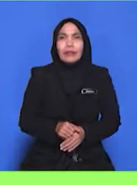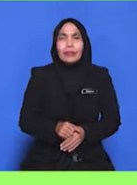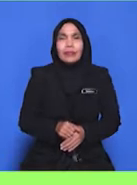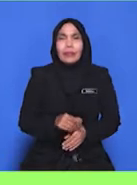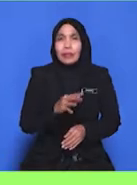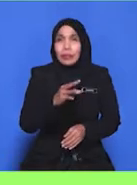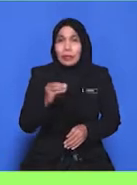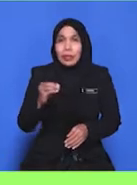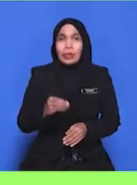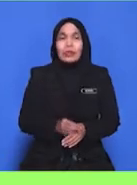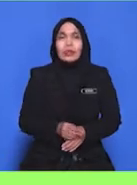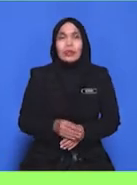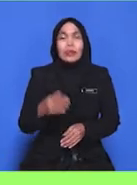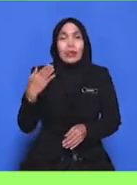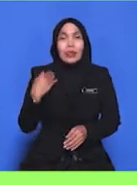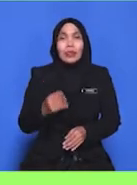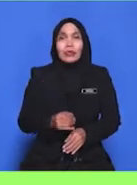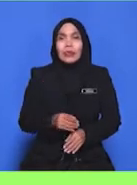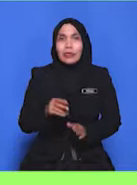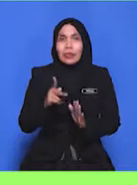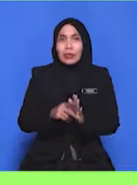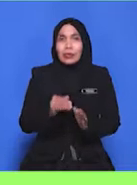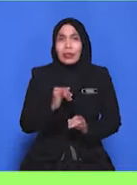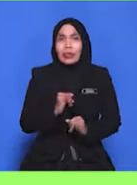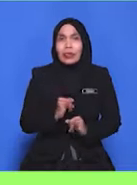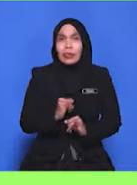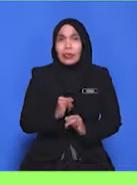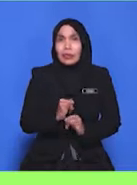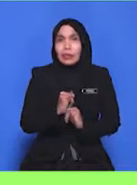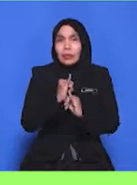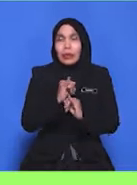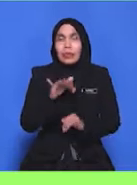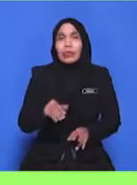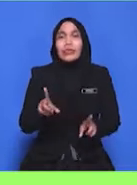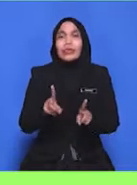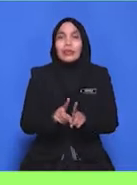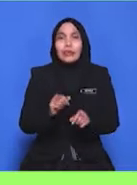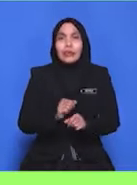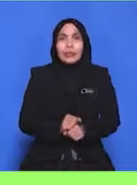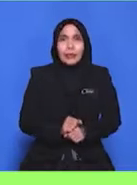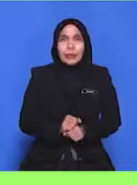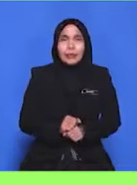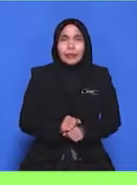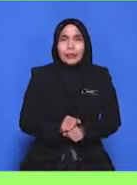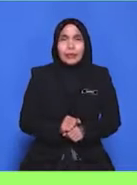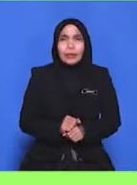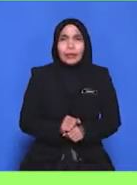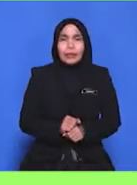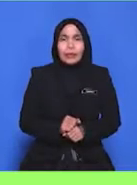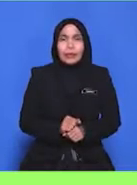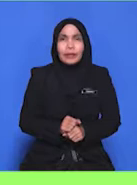Muslim, tetapi dikehendaki membayar cukai tambahan. Diskriminasi